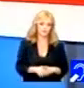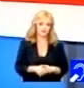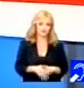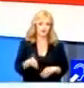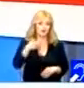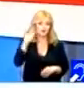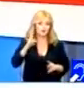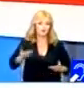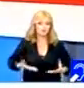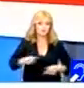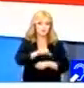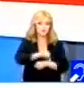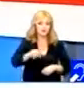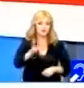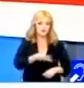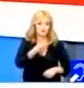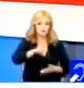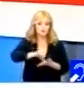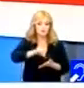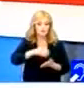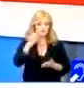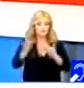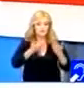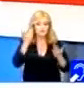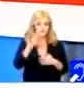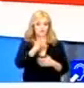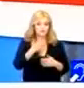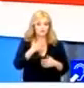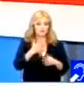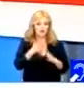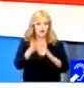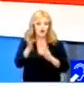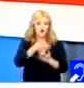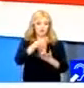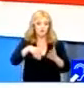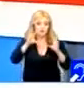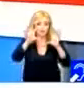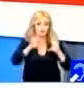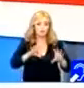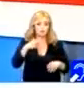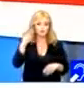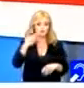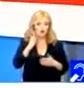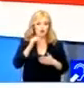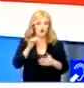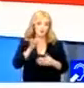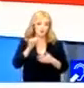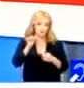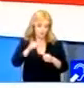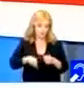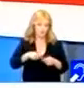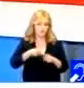Românii din afara granițelor care își doresc să participe la referendumul național de revizuire a Constituției României au la dispoziție un îndrumător